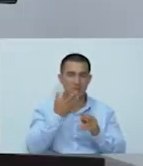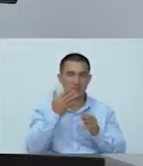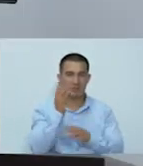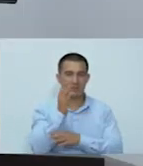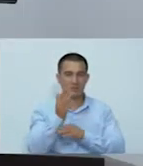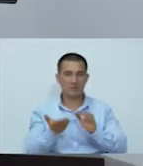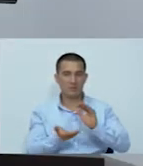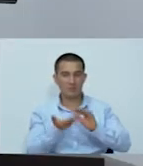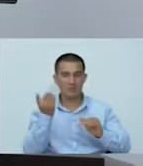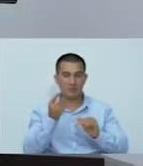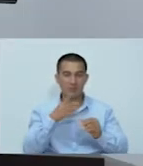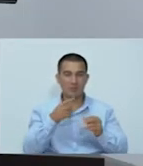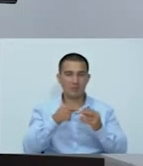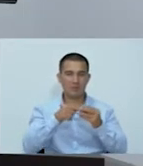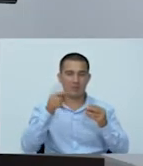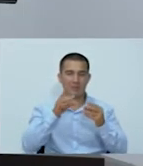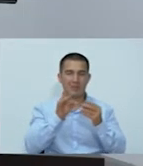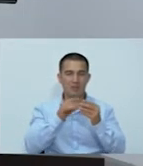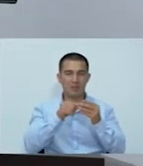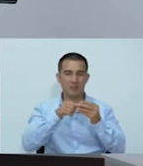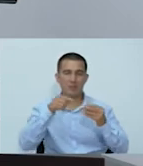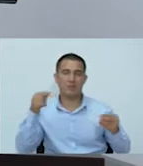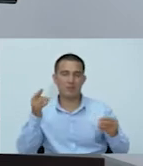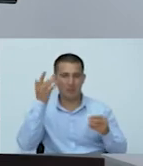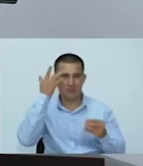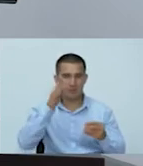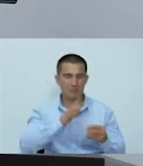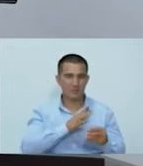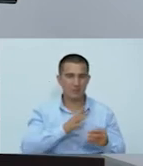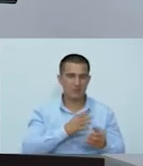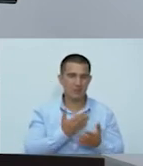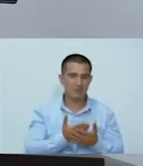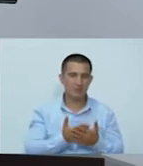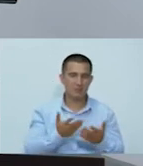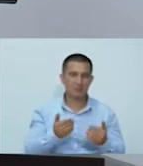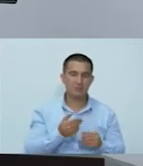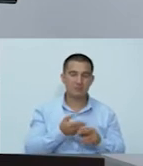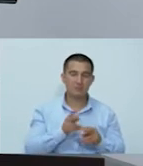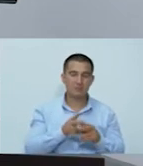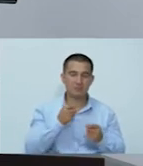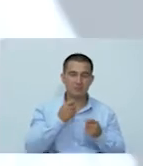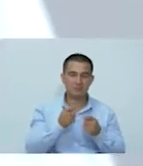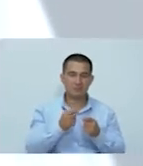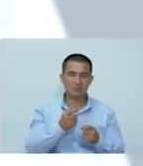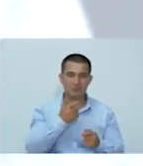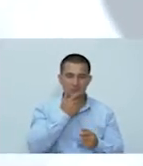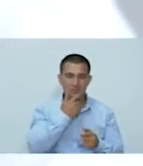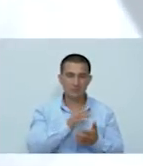Masalan, asbob olgandan keyin yopishtirmoqchi bo'lganingizda, u ochilib qolishi mumkin. Mana bunga